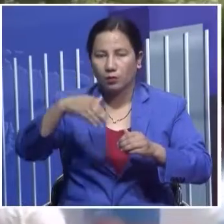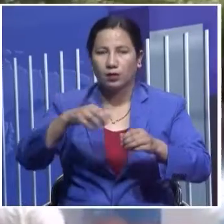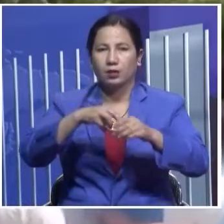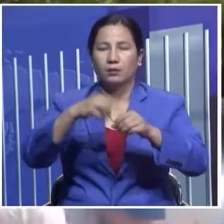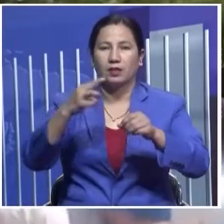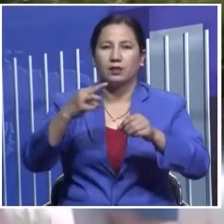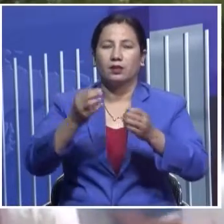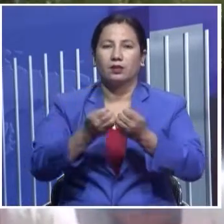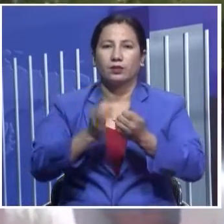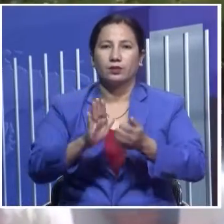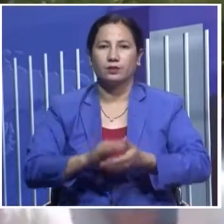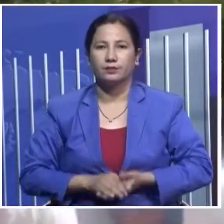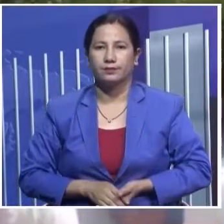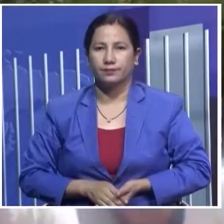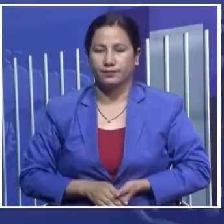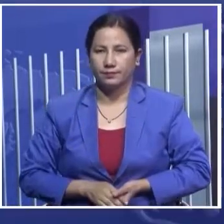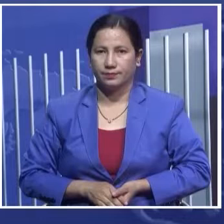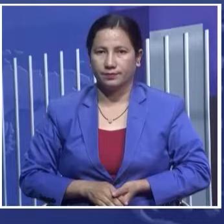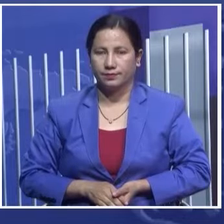छ।